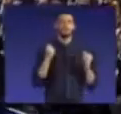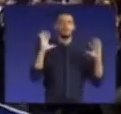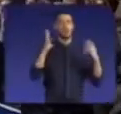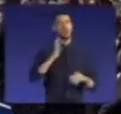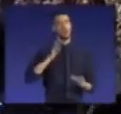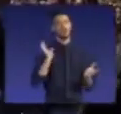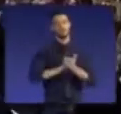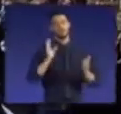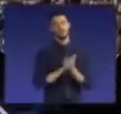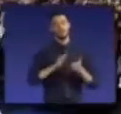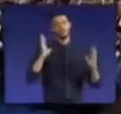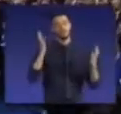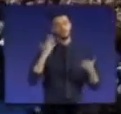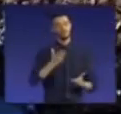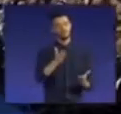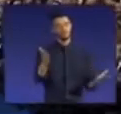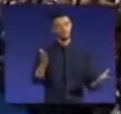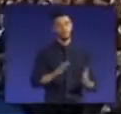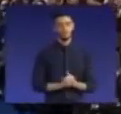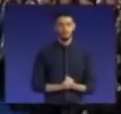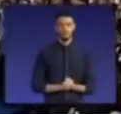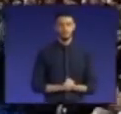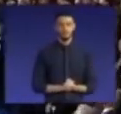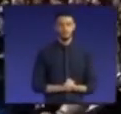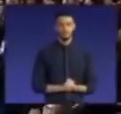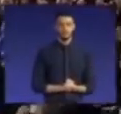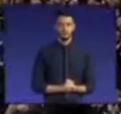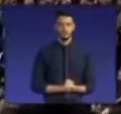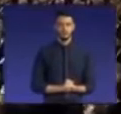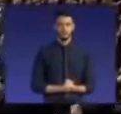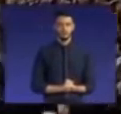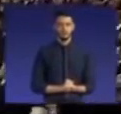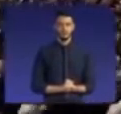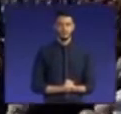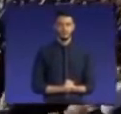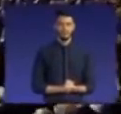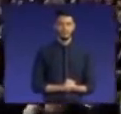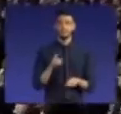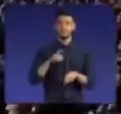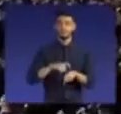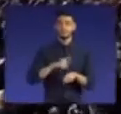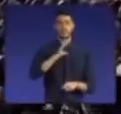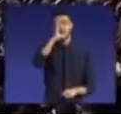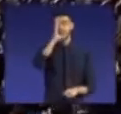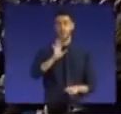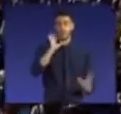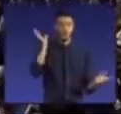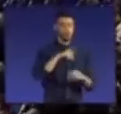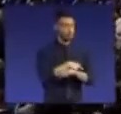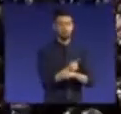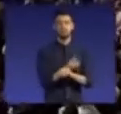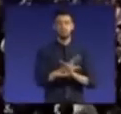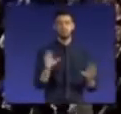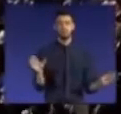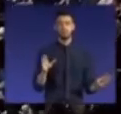έλεγα, ή τέλος πάντων τα τελευταία 20 χρόνια, με μια λογική ότι πρέπει να στηριχθεί αυτό το κράτος για